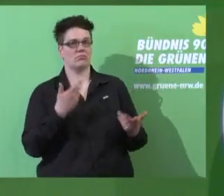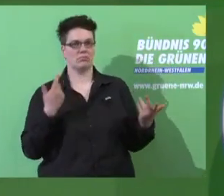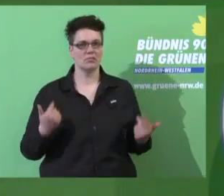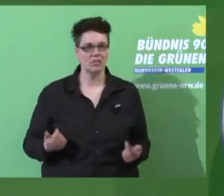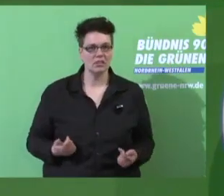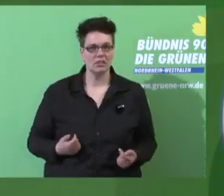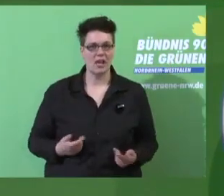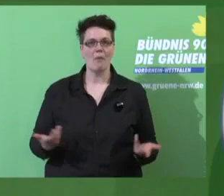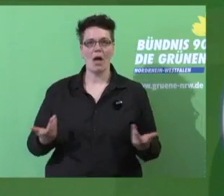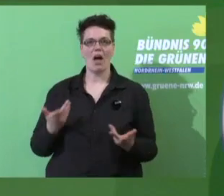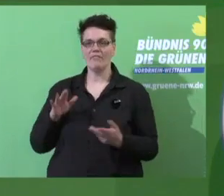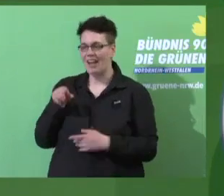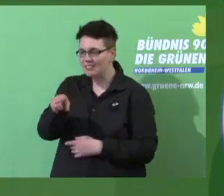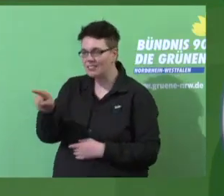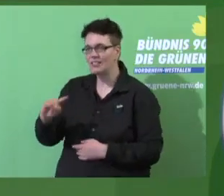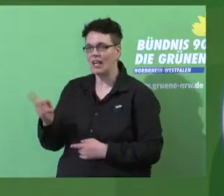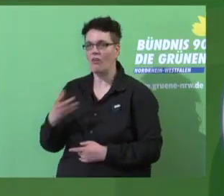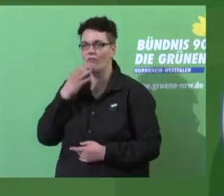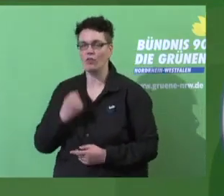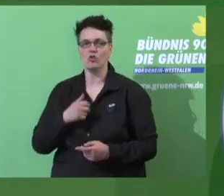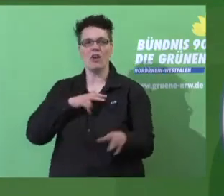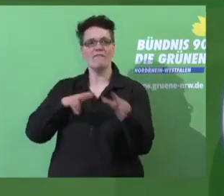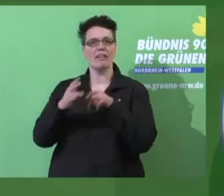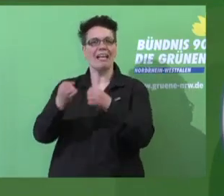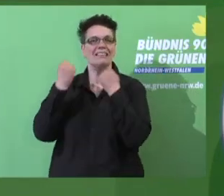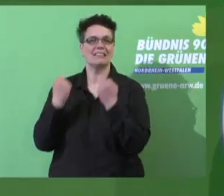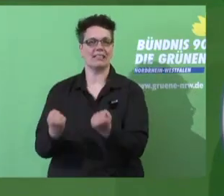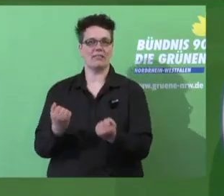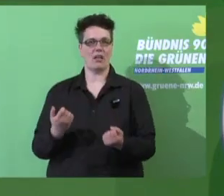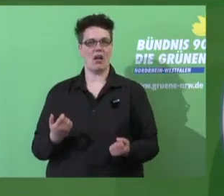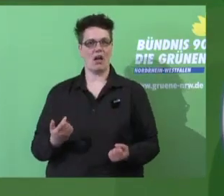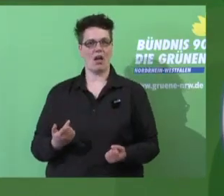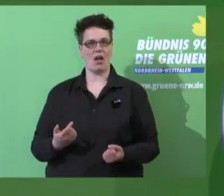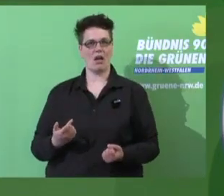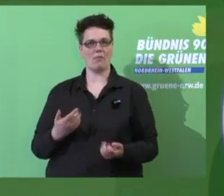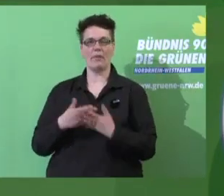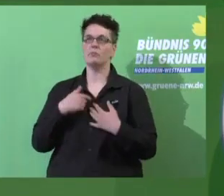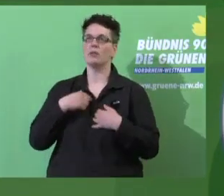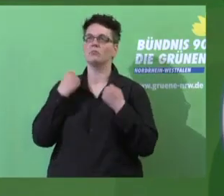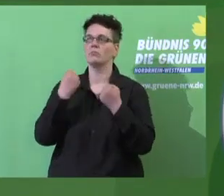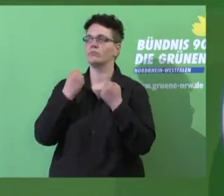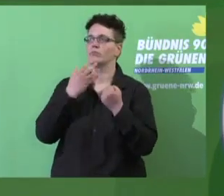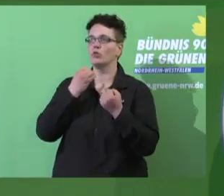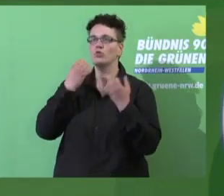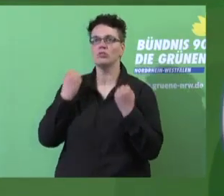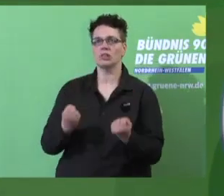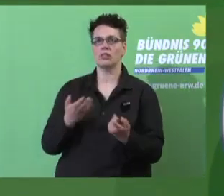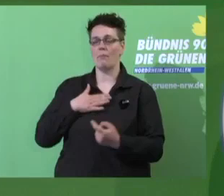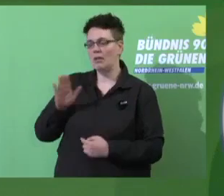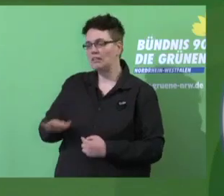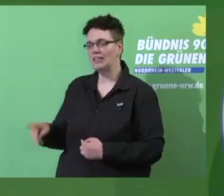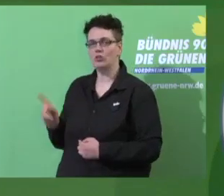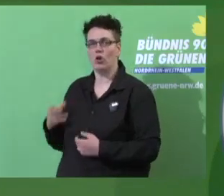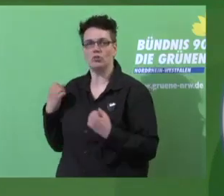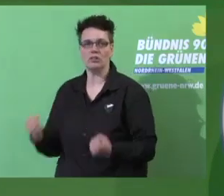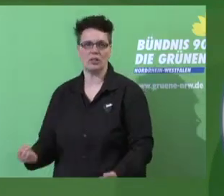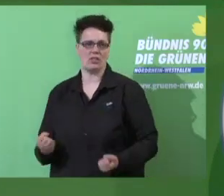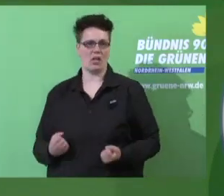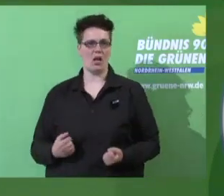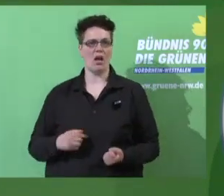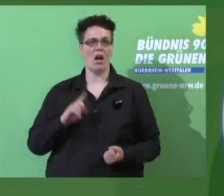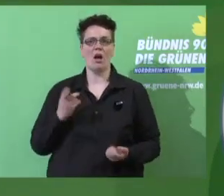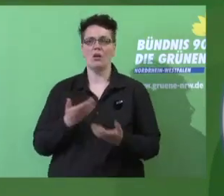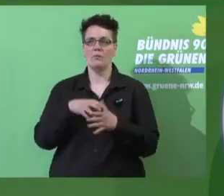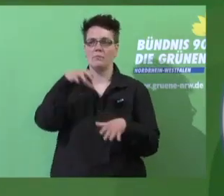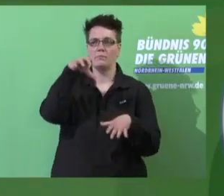Verkehrssicherheit für sich und ihre Kinder? Will man nicht ohne Sorge auch in einer großen Stadt kleine Kinder aufziehen können?